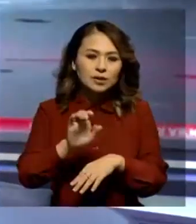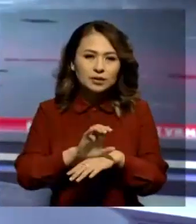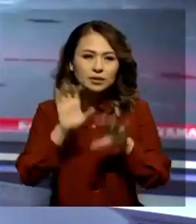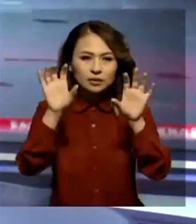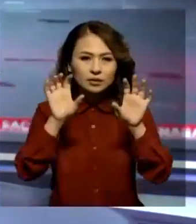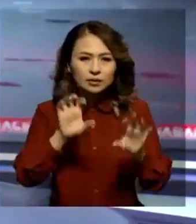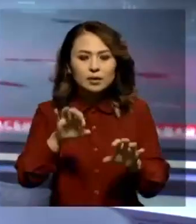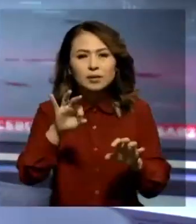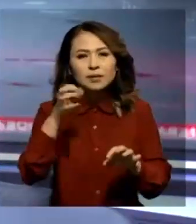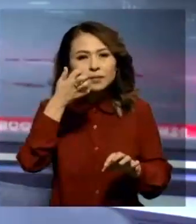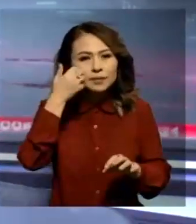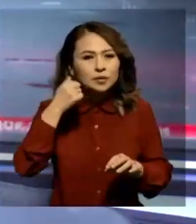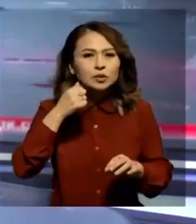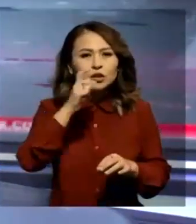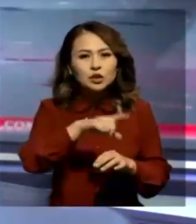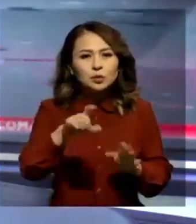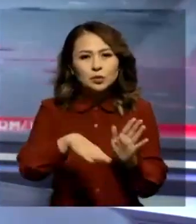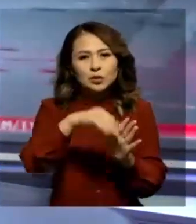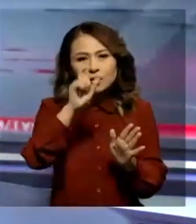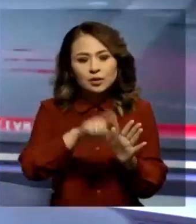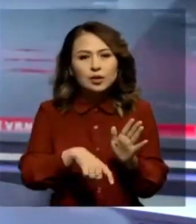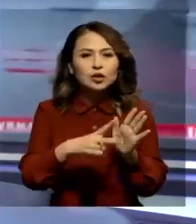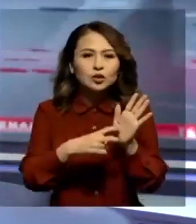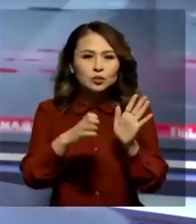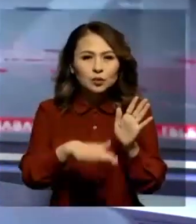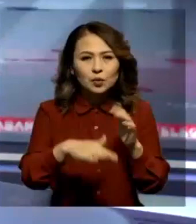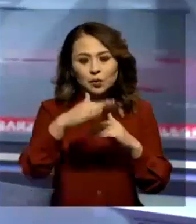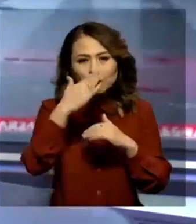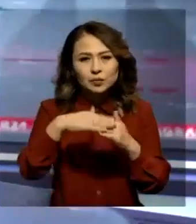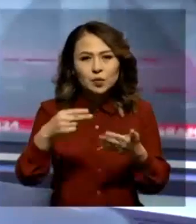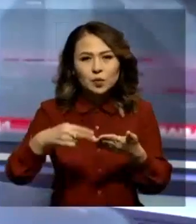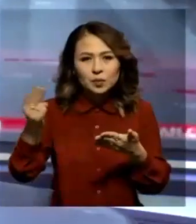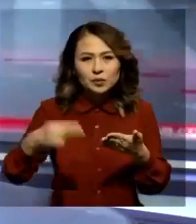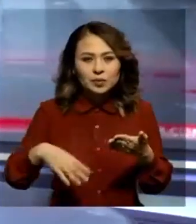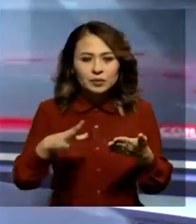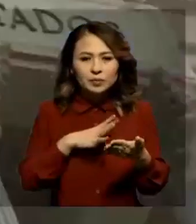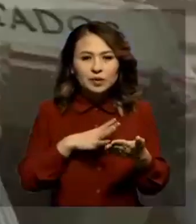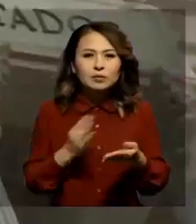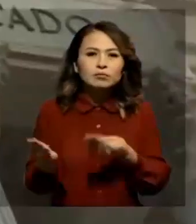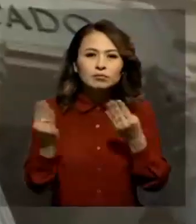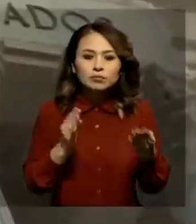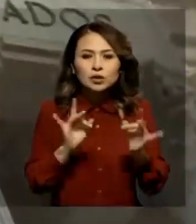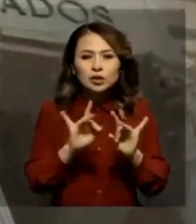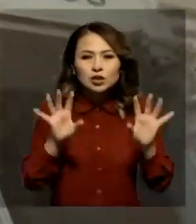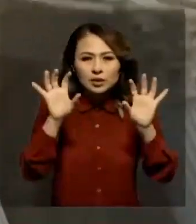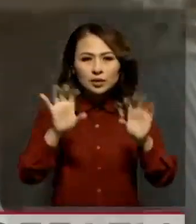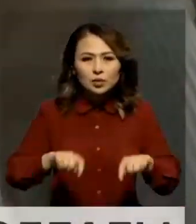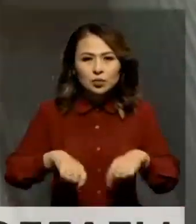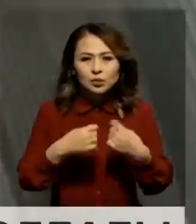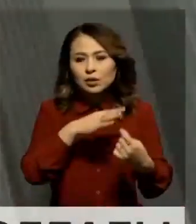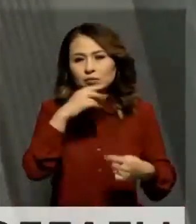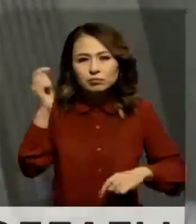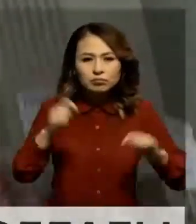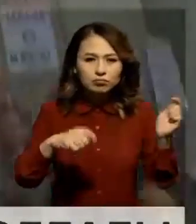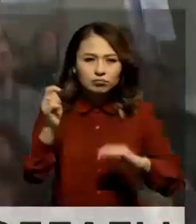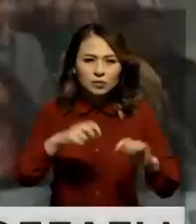бастамасы құқығын пайдаланған жалпақ жұрт депутаттарға 700 мың қол қойылған қолдау петициясын ұсынды. Елде тұрып жатқан заңсыз көшіп